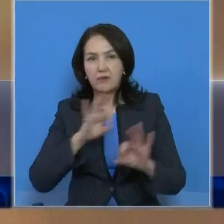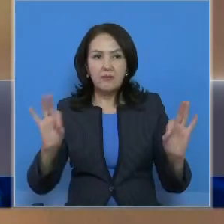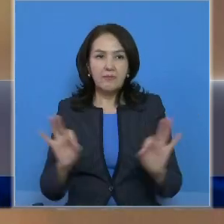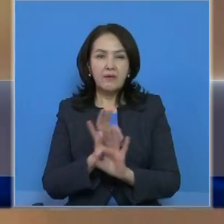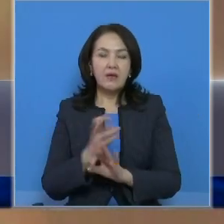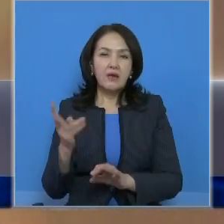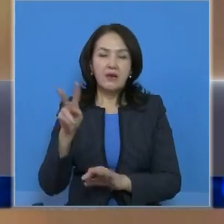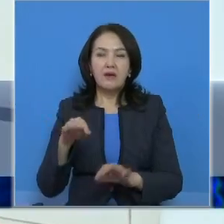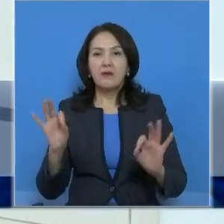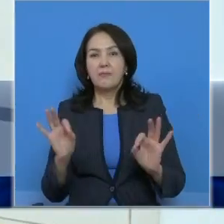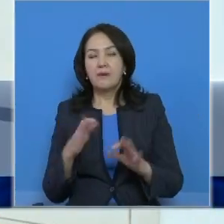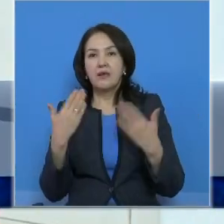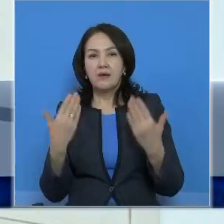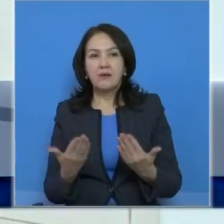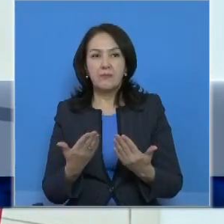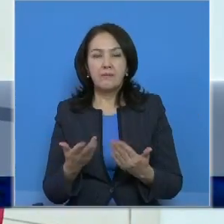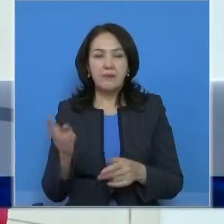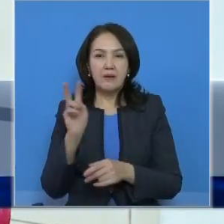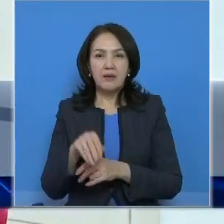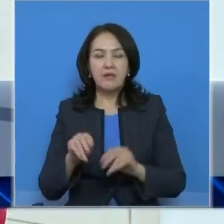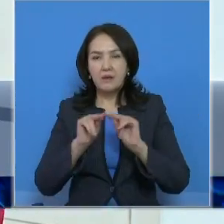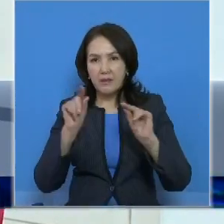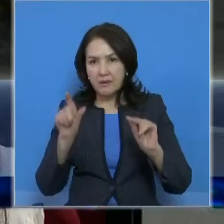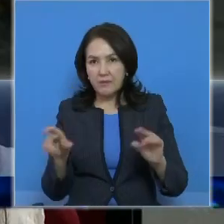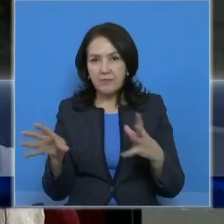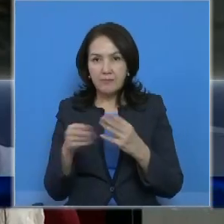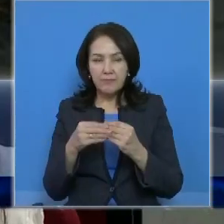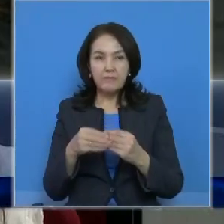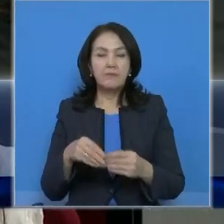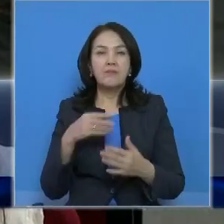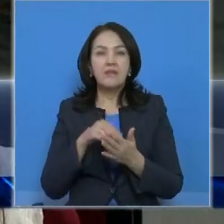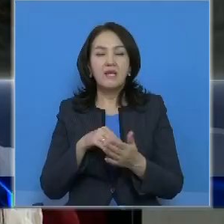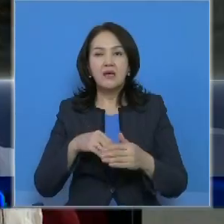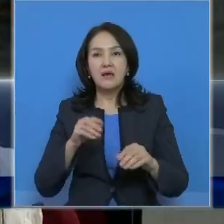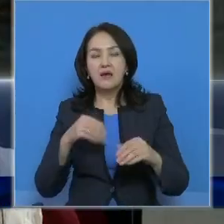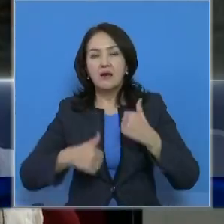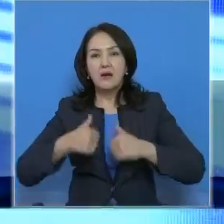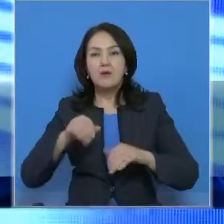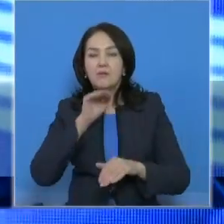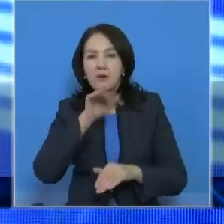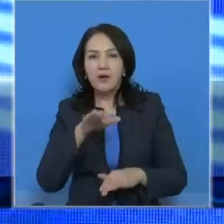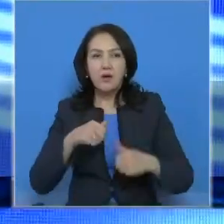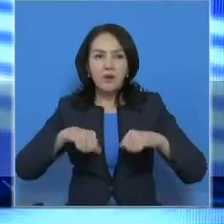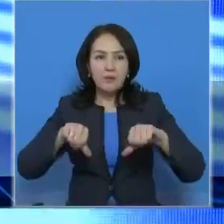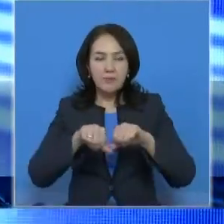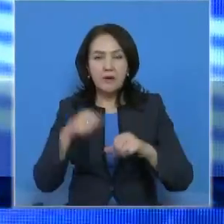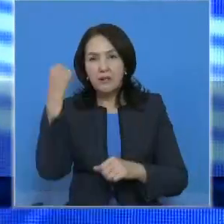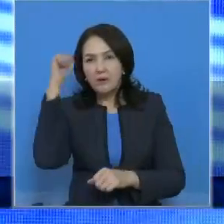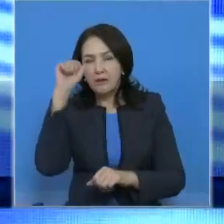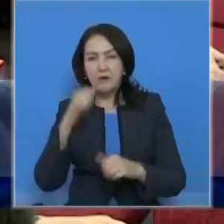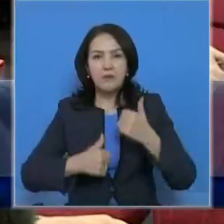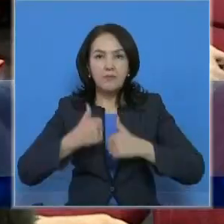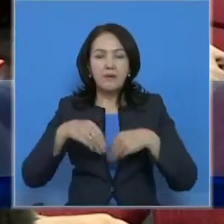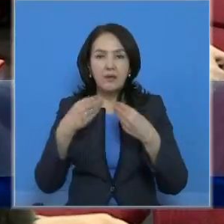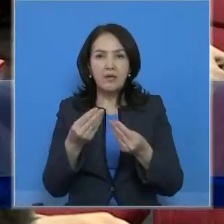Посещаю кружок вокал. Сегодня я пришла с учителем. Оценивала конкурсантов профессиональное жюри. Победителя